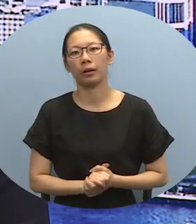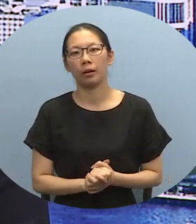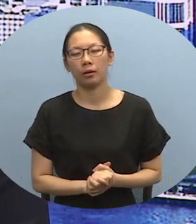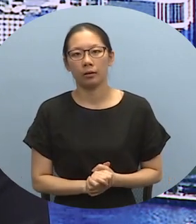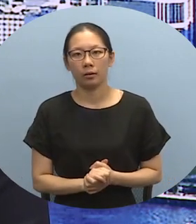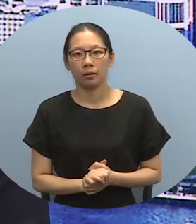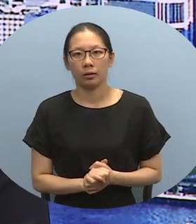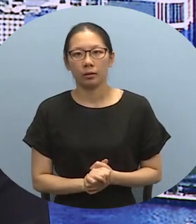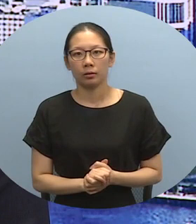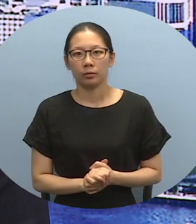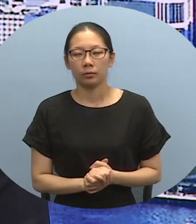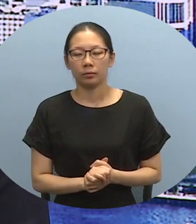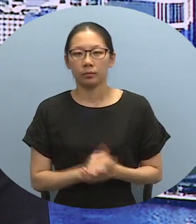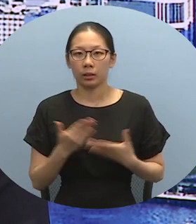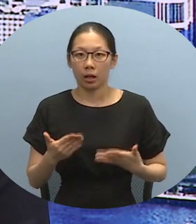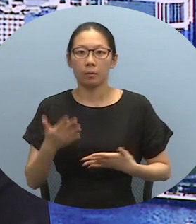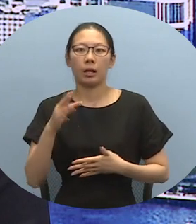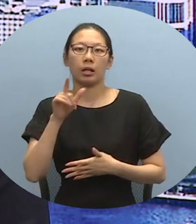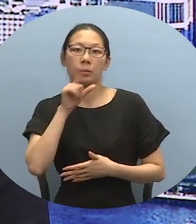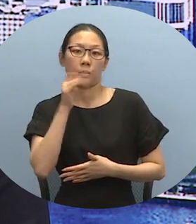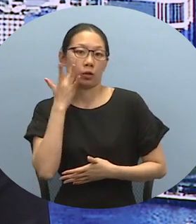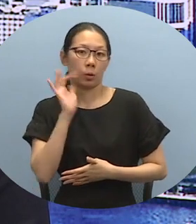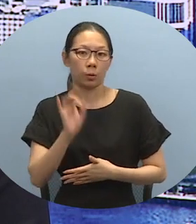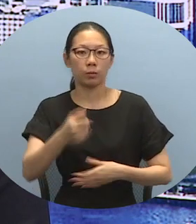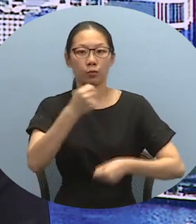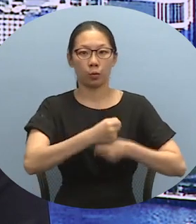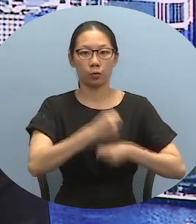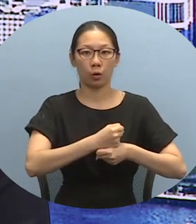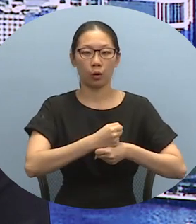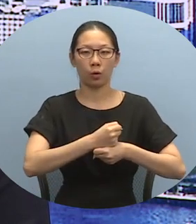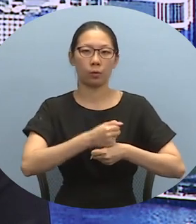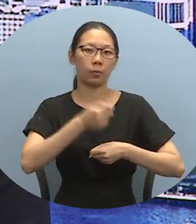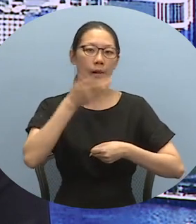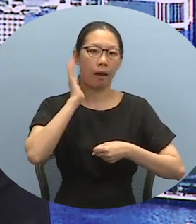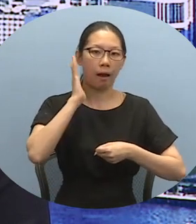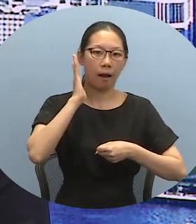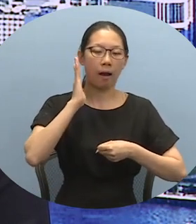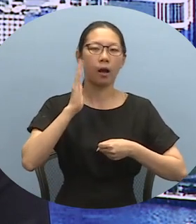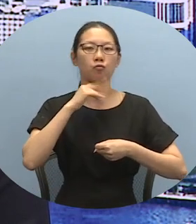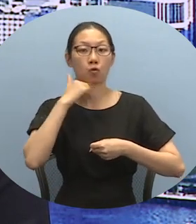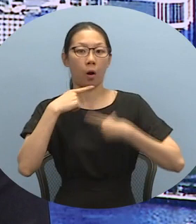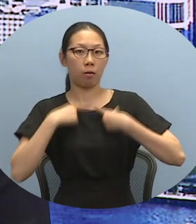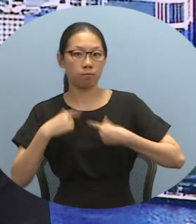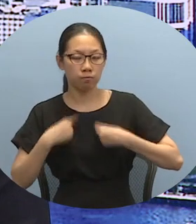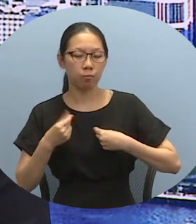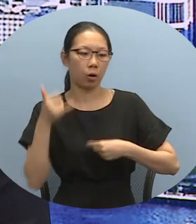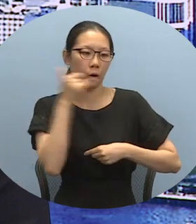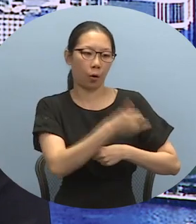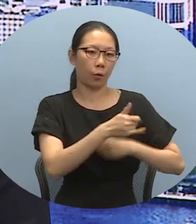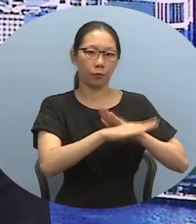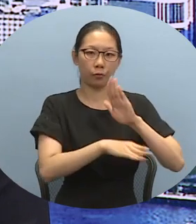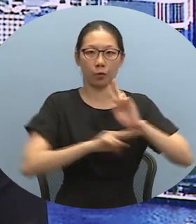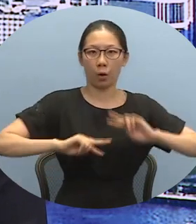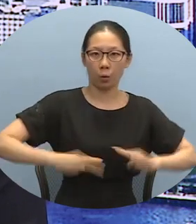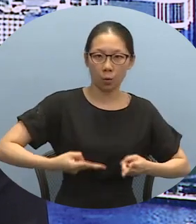我哋就係將所有喺帝苑工作嘅男員工係要着制服，係入去嗰個更衣室工